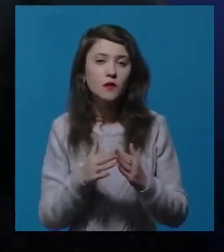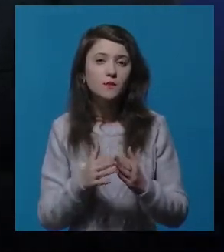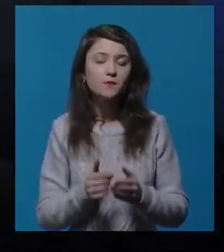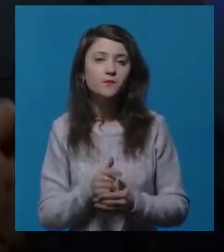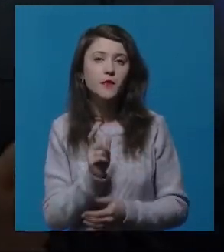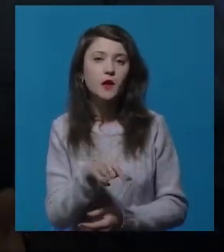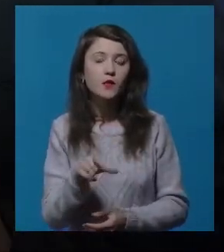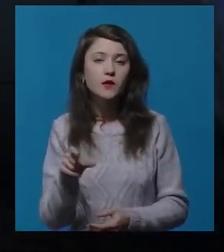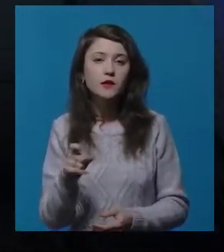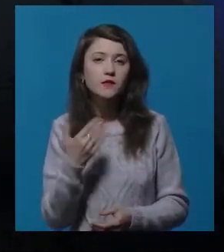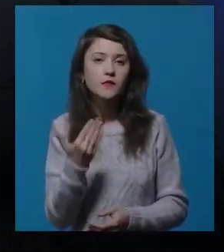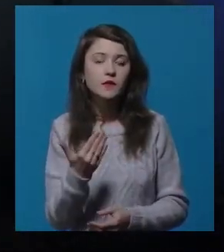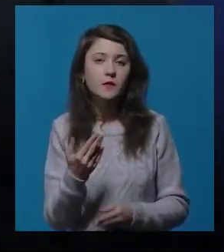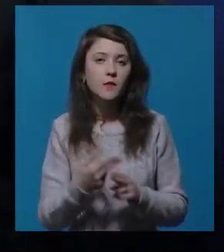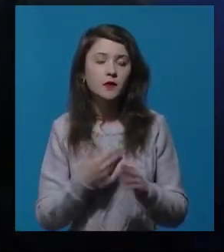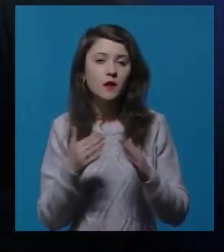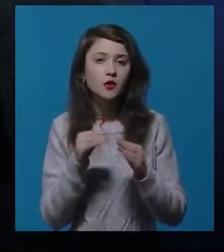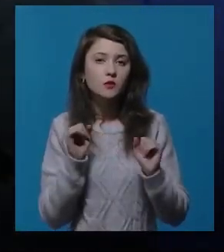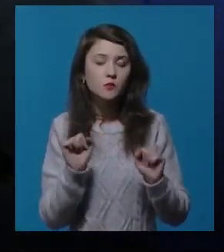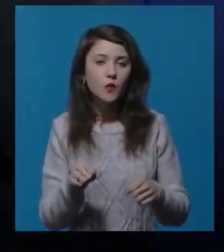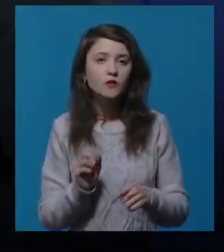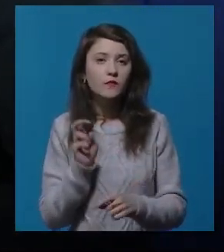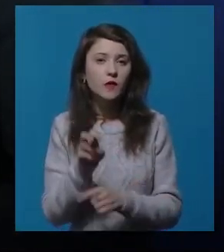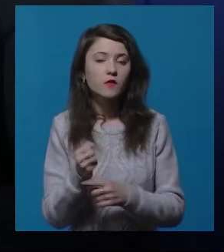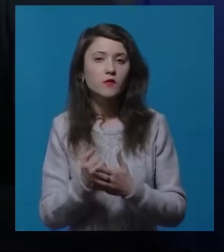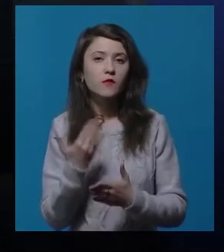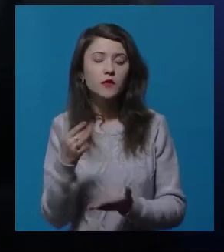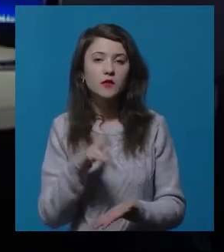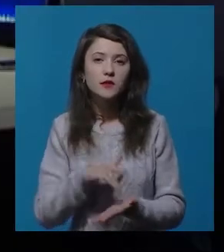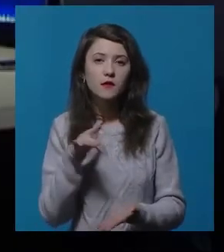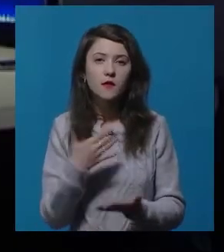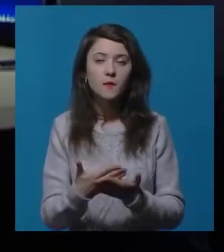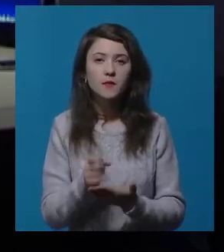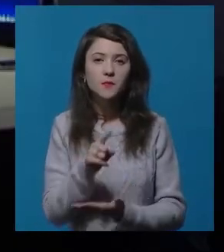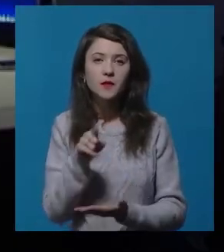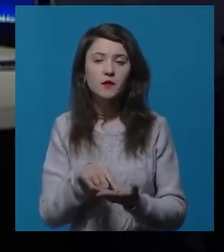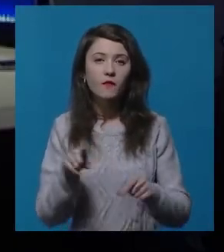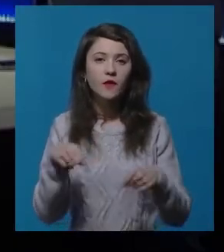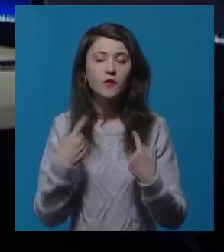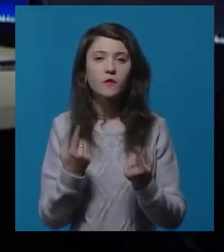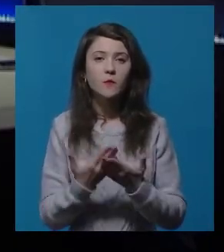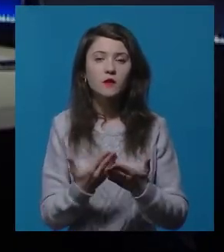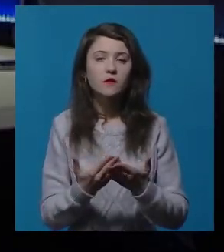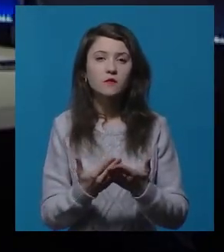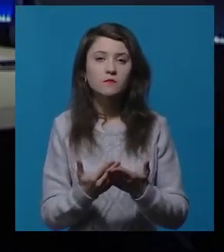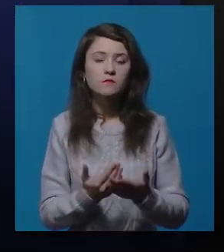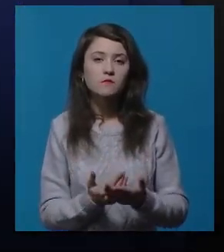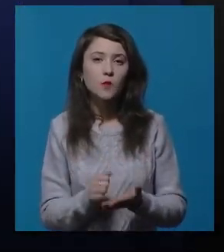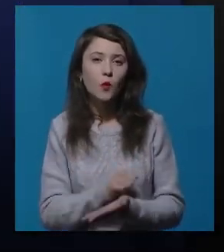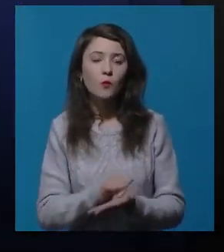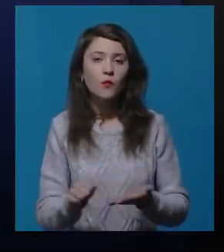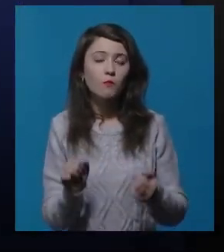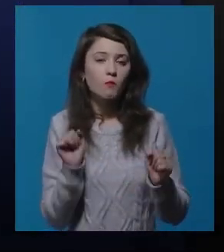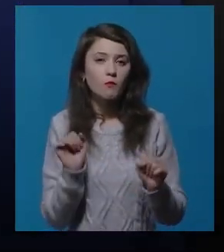люди звідти, так, безхатьки, чи можуть звернутися, да, до вашого центру, з, наприклад, з питання відновлення документів? Звичайно,